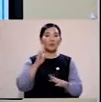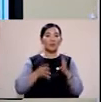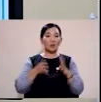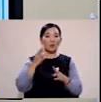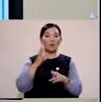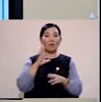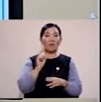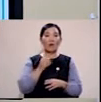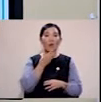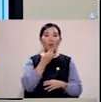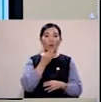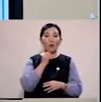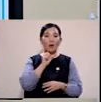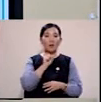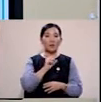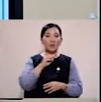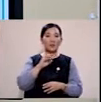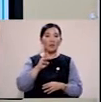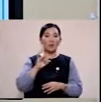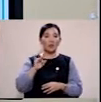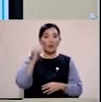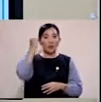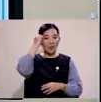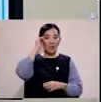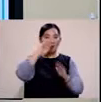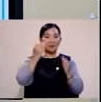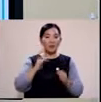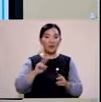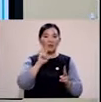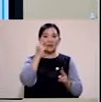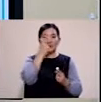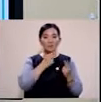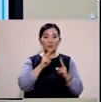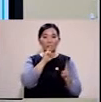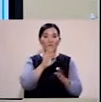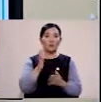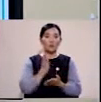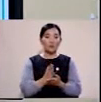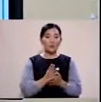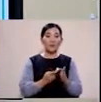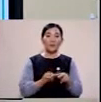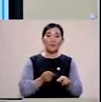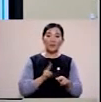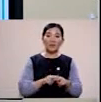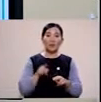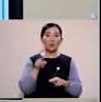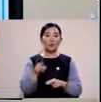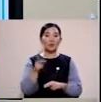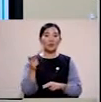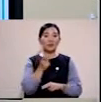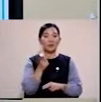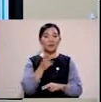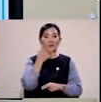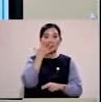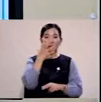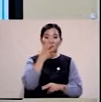va bobomiz Amir Temurning haykallari tasvirini ko'rib turibmiz. Keling, biz shu ikkala